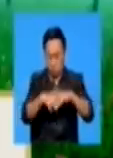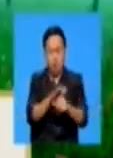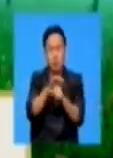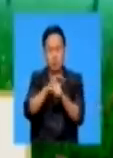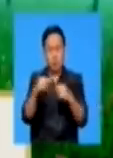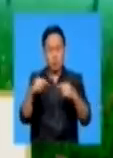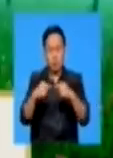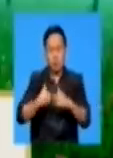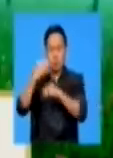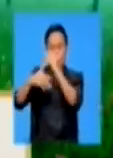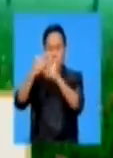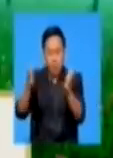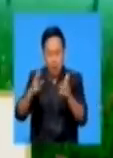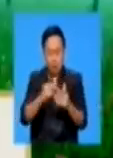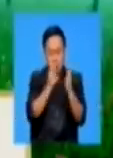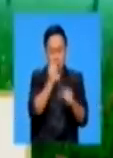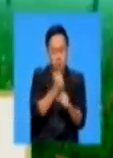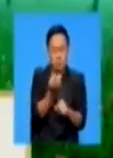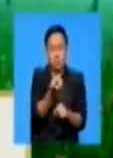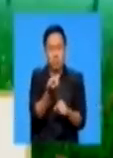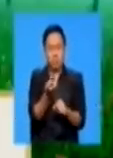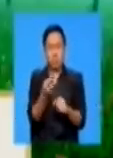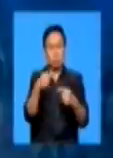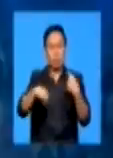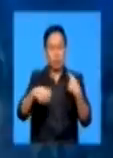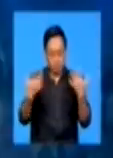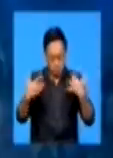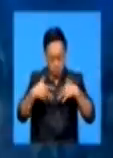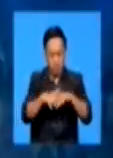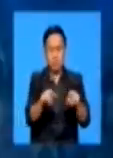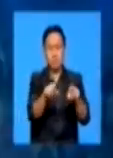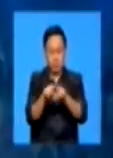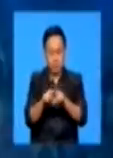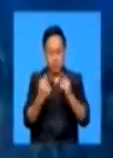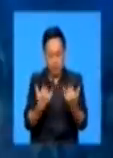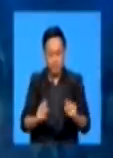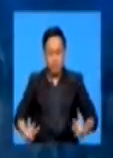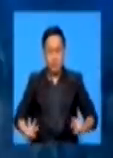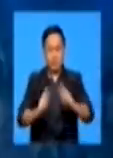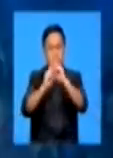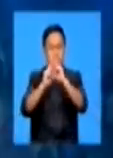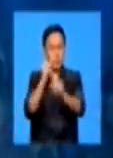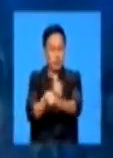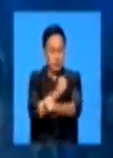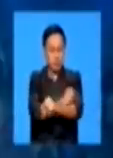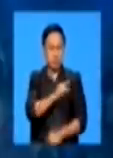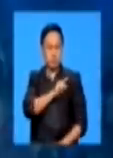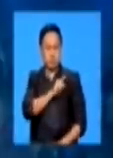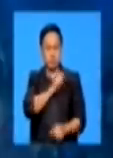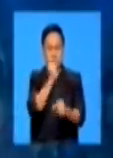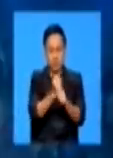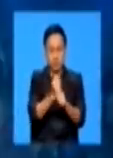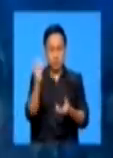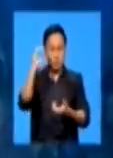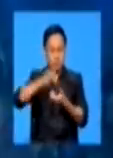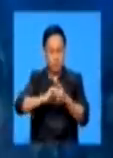ไปสู่การเป็นประชาคมอาเซียนนะครับ AEC นั่นเองเรื่องนี้กระทรวงแรงงานได้มีการบริการจัดทำข้อมูลแรงงานนะครับร่วมกับกระทรวงอุตสา